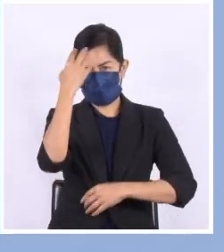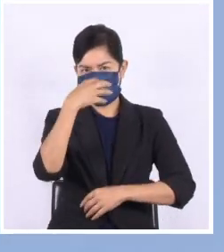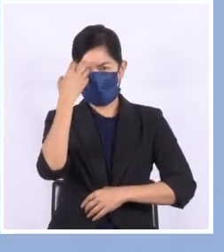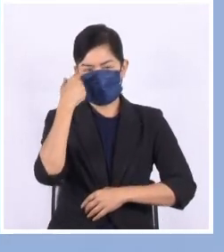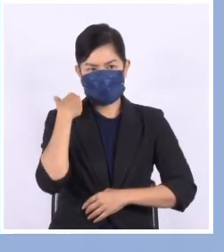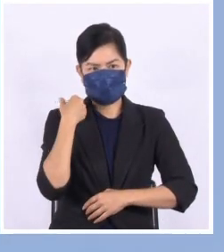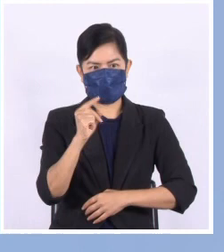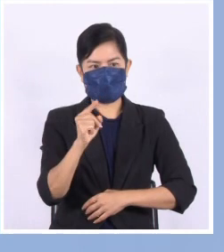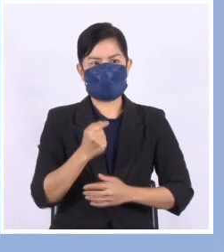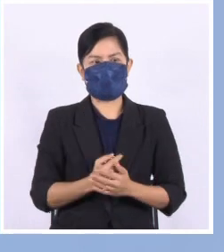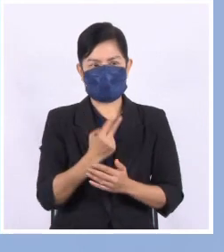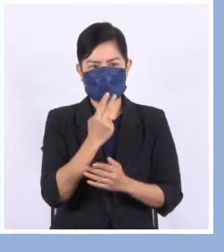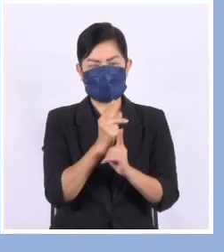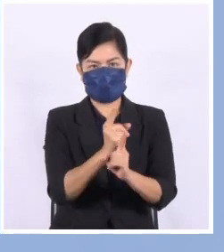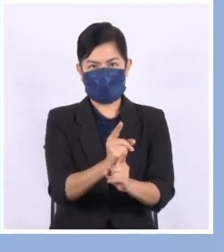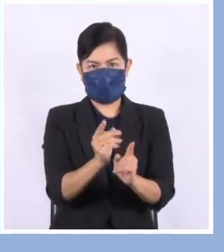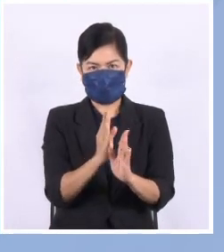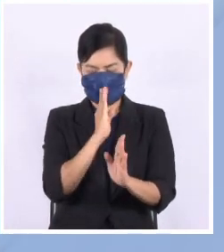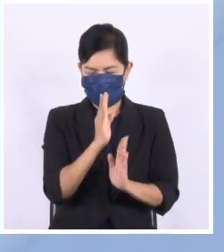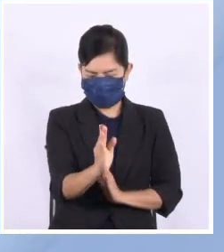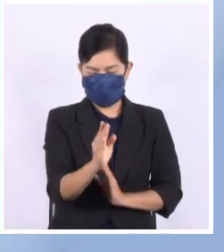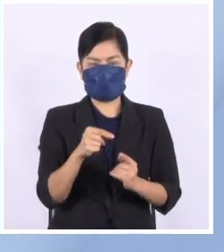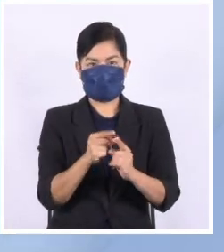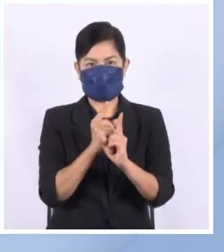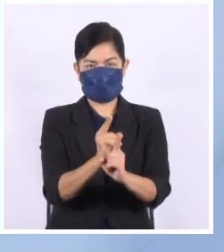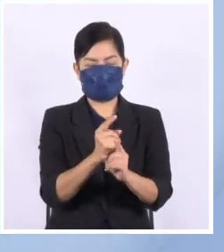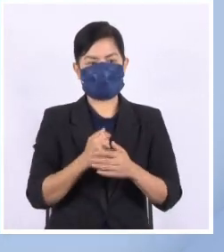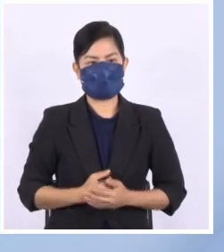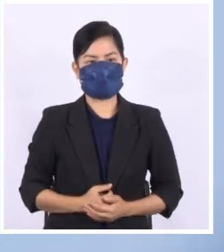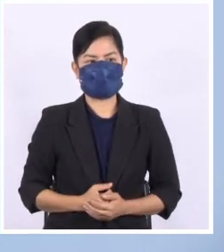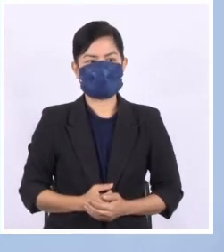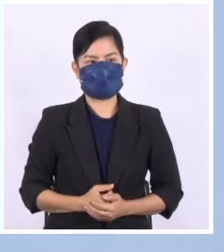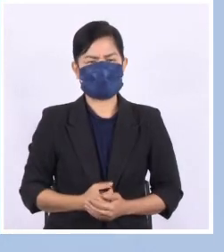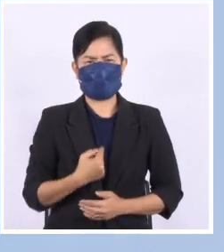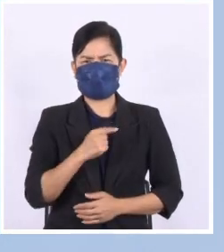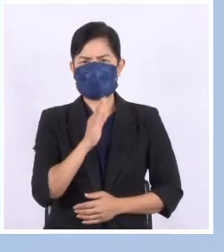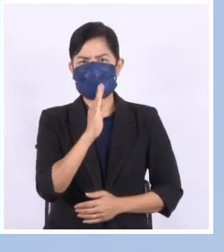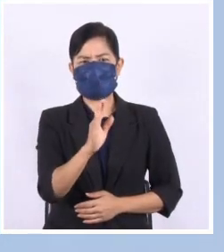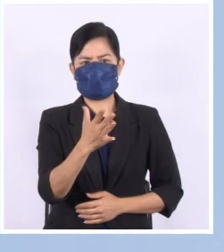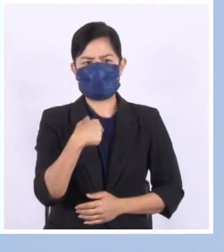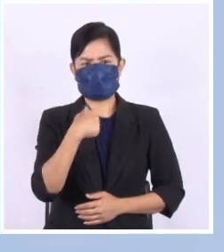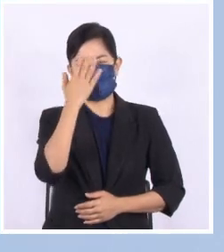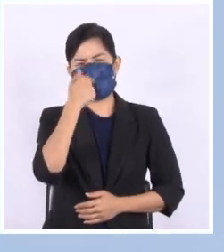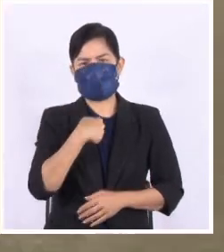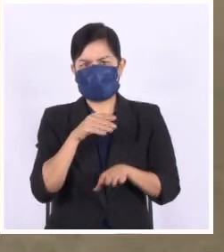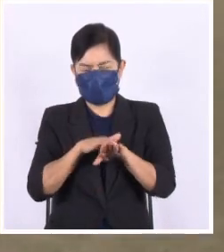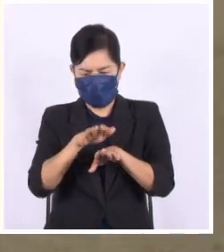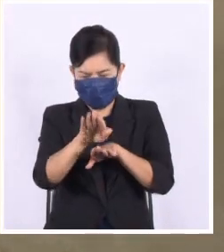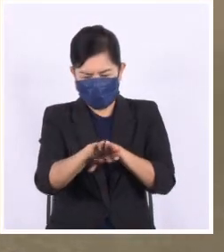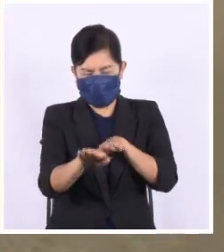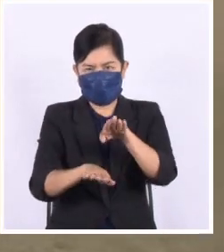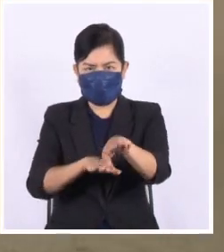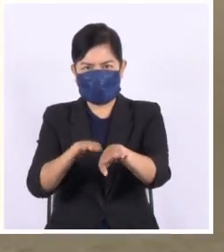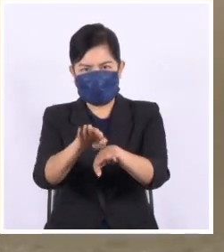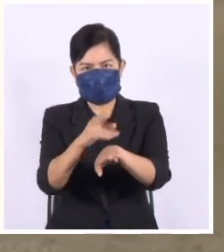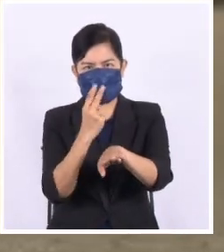่ไม่ตรงไม่ตรง ตรงไหมอ้าวไม่ตรงในเงี้ยดินผมอยู่บนเส้น นะ